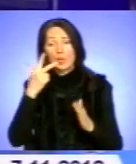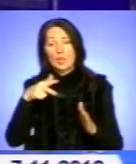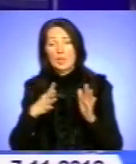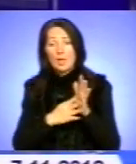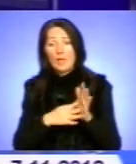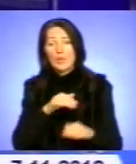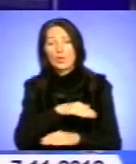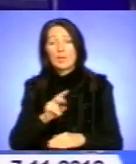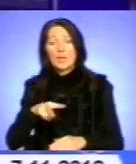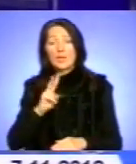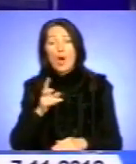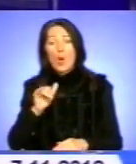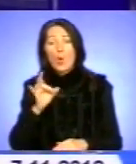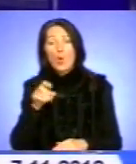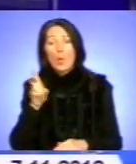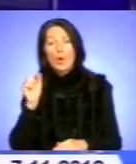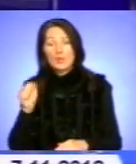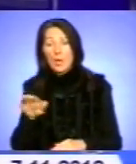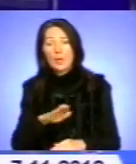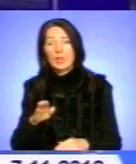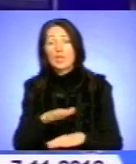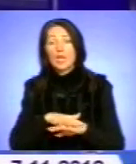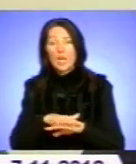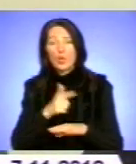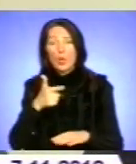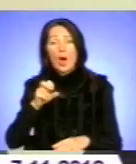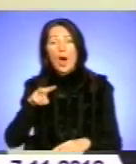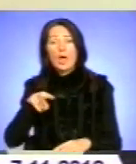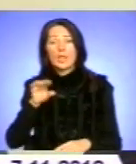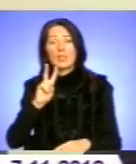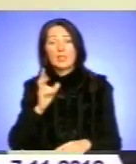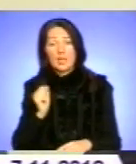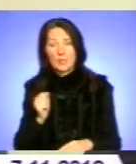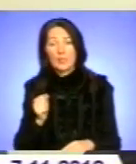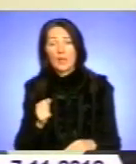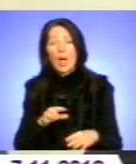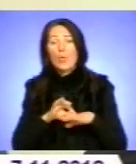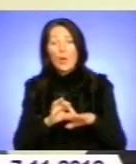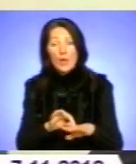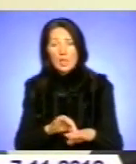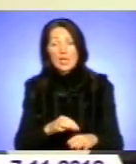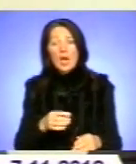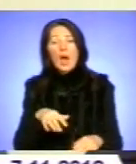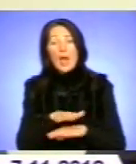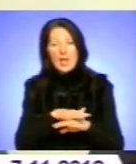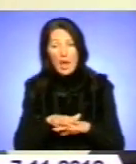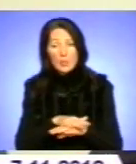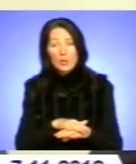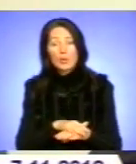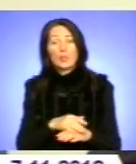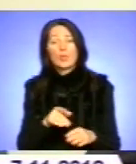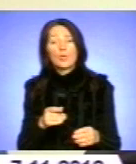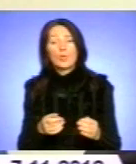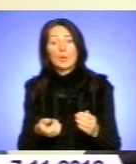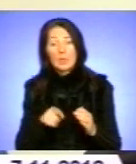Леся Курбаса на майданчику ринку Галицький. Визвана проведення ярмарку тим, що дуже